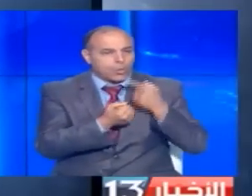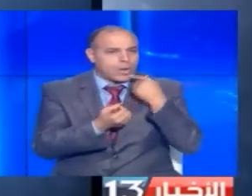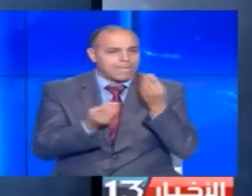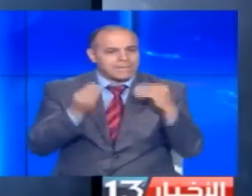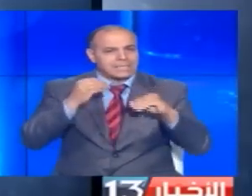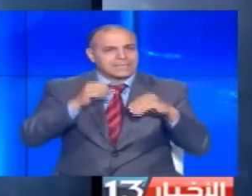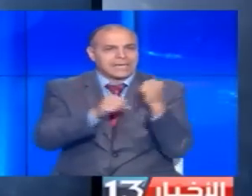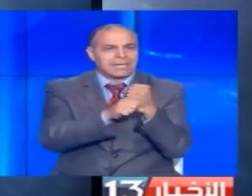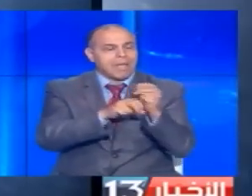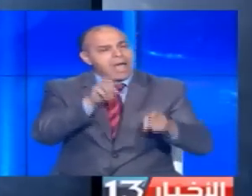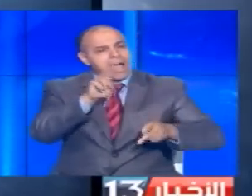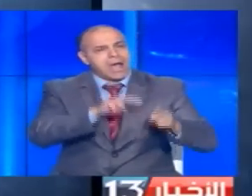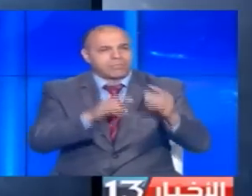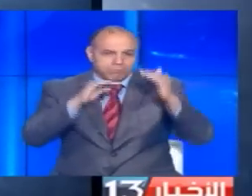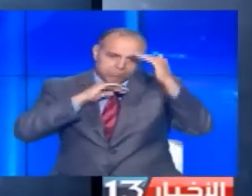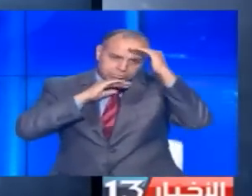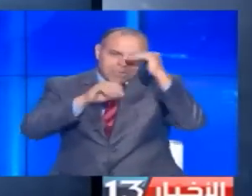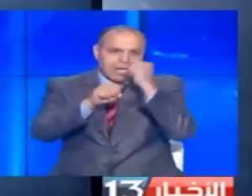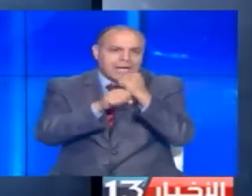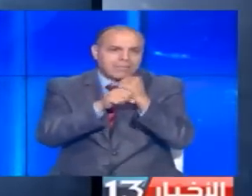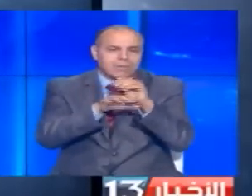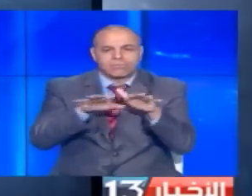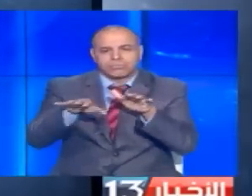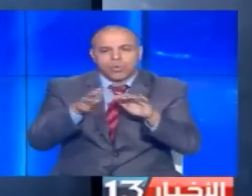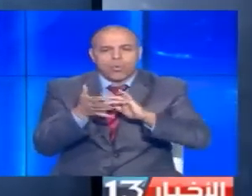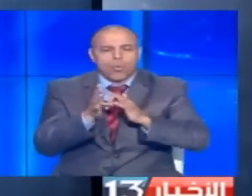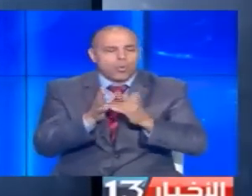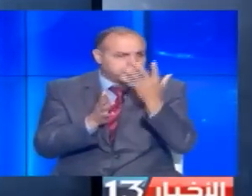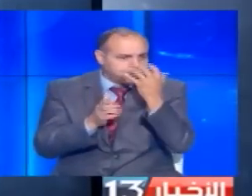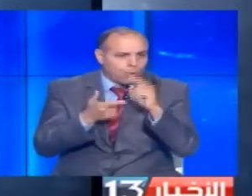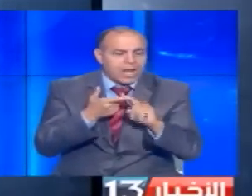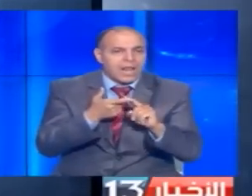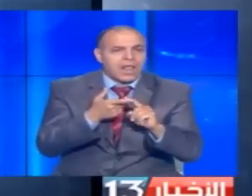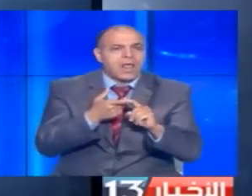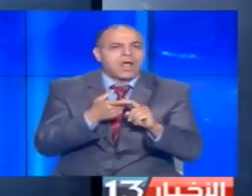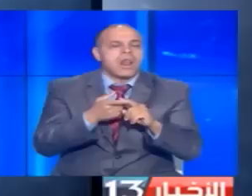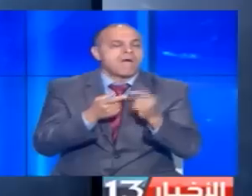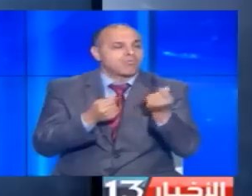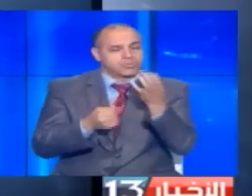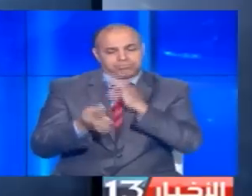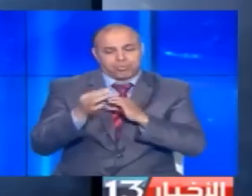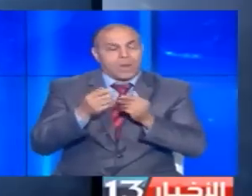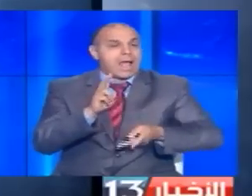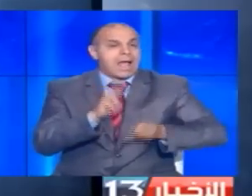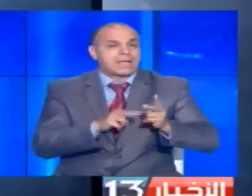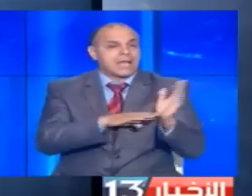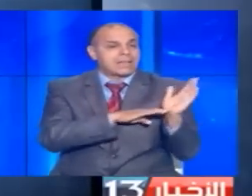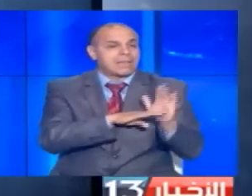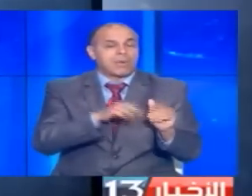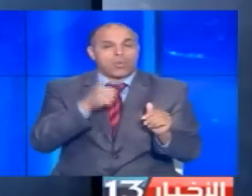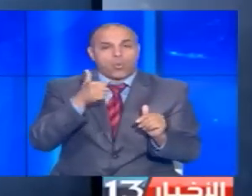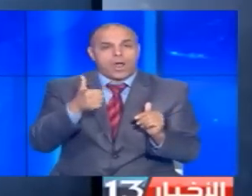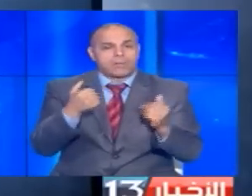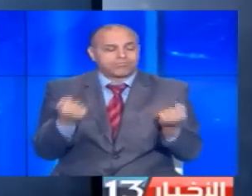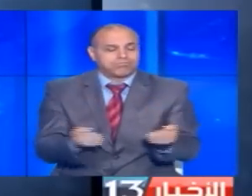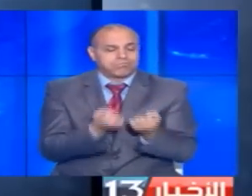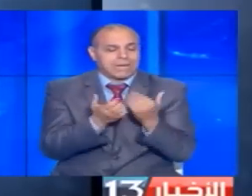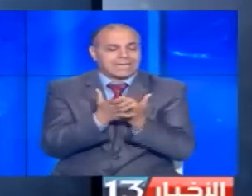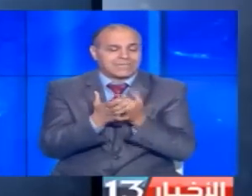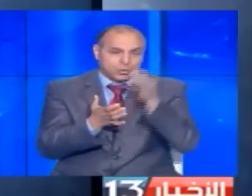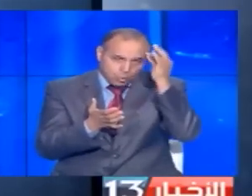مزيد الإنتاج وإلى الإخلاص في العمل والسعي بكل جد إلى خلق الثروة باعتبارها الضمان الوحيد لإنعاش